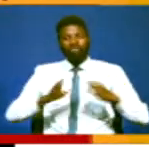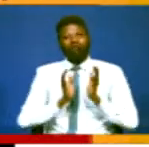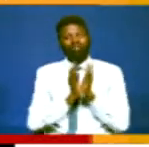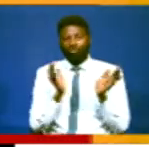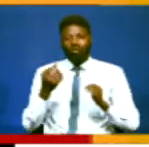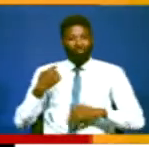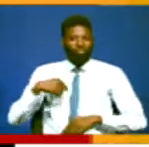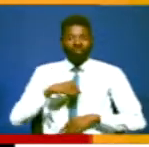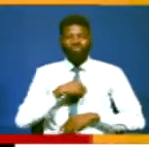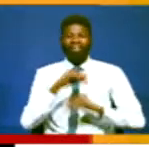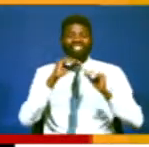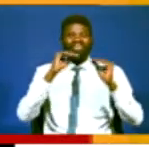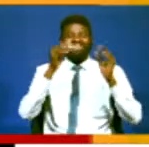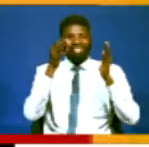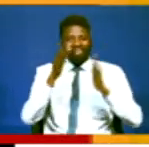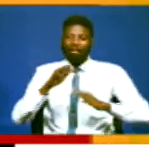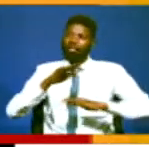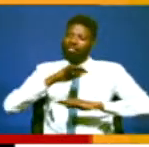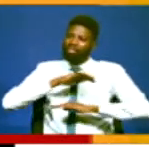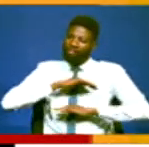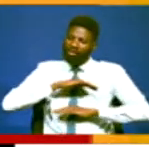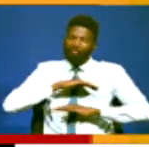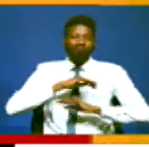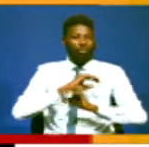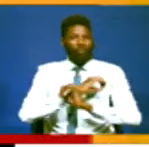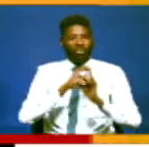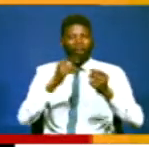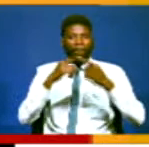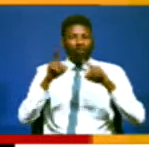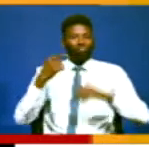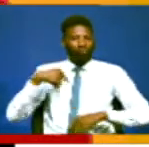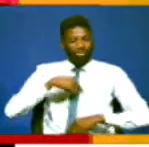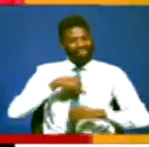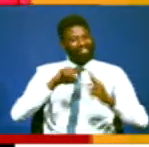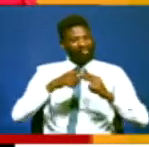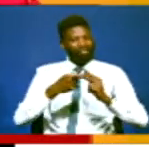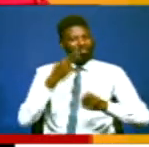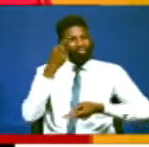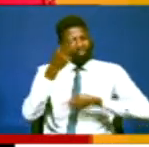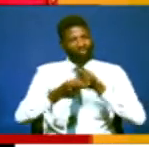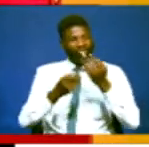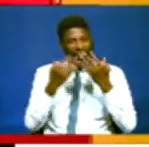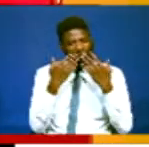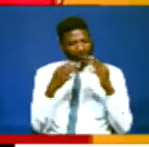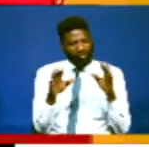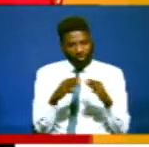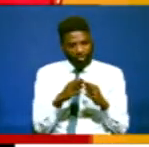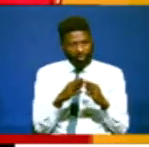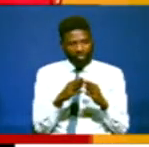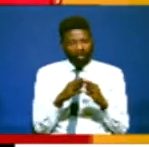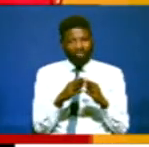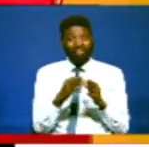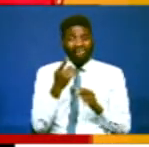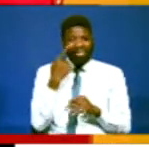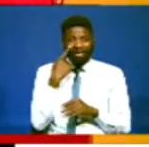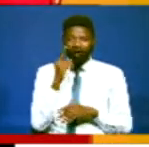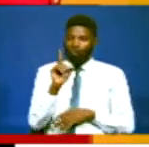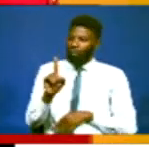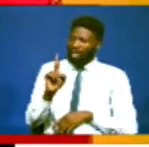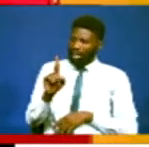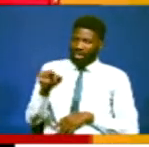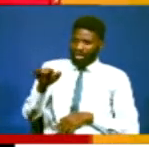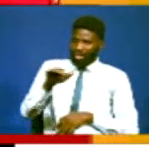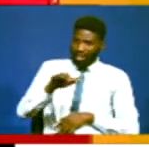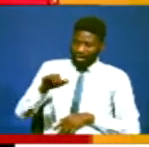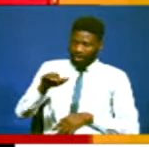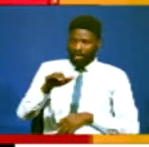kutosha, lakini tushaanza safari. Sababu hebu angalia kwa mfano shule moja ya msingi ambapo walimu wote hawana